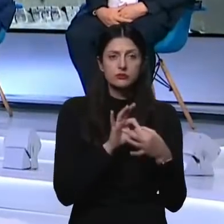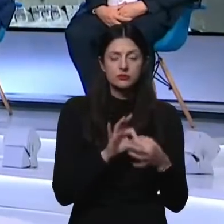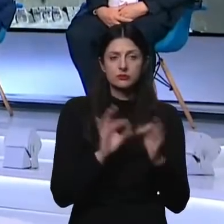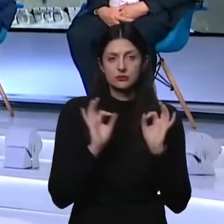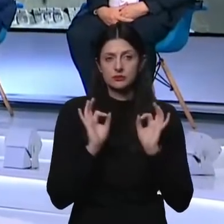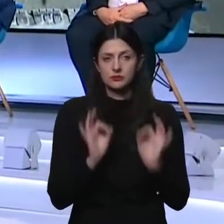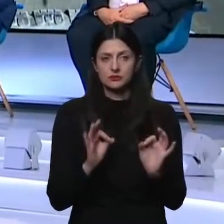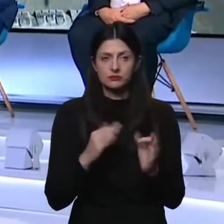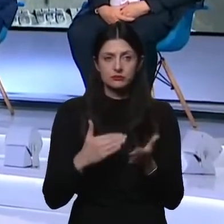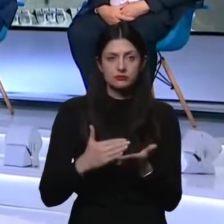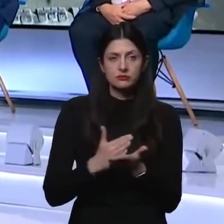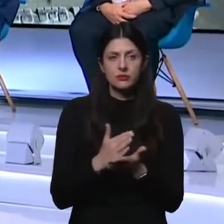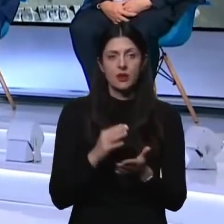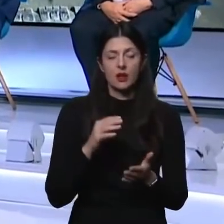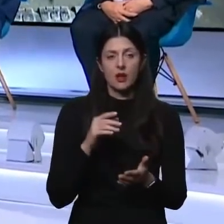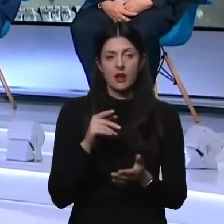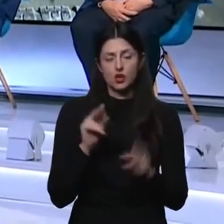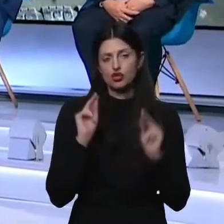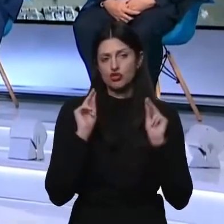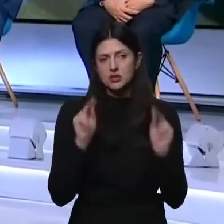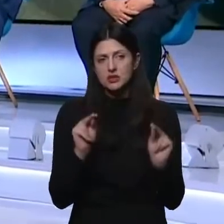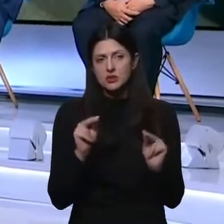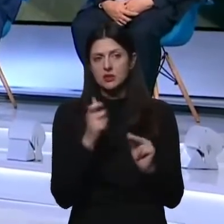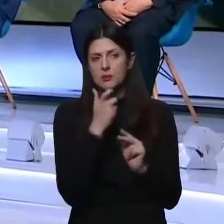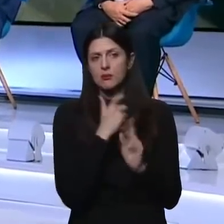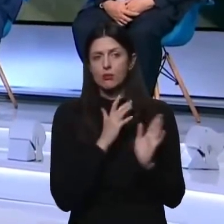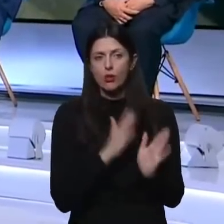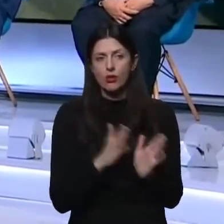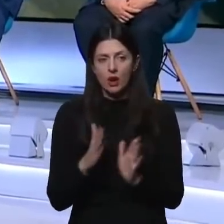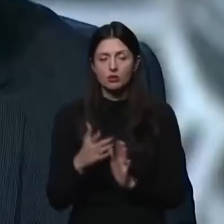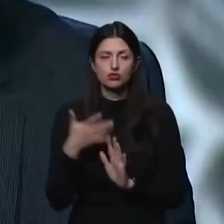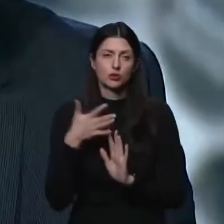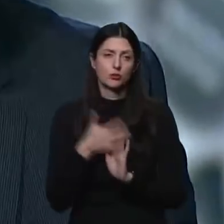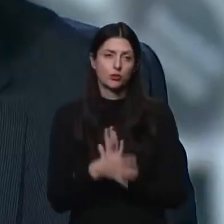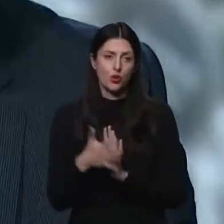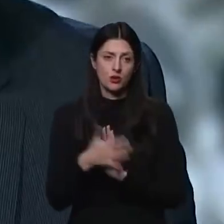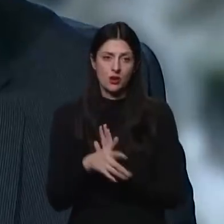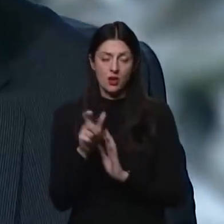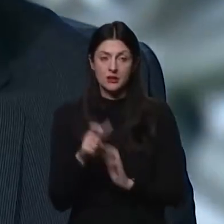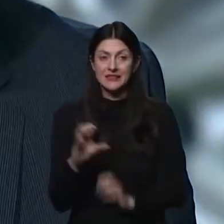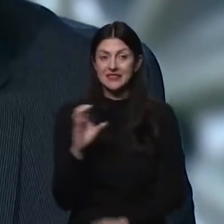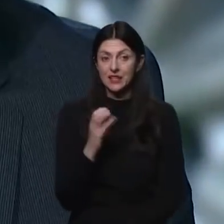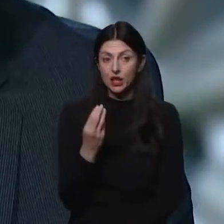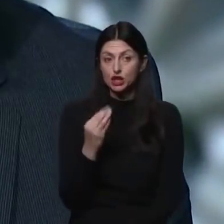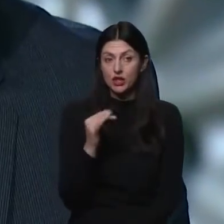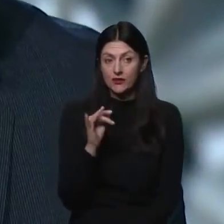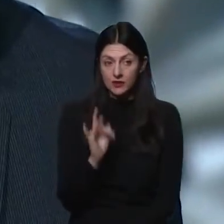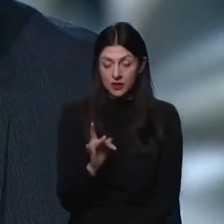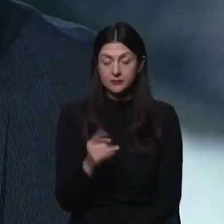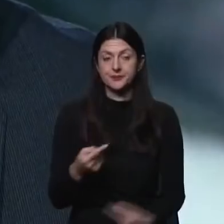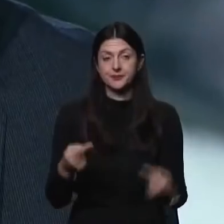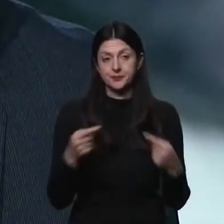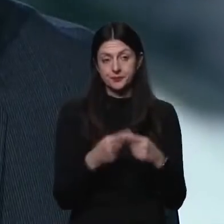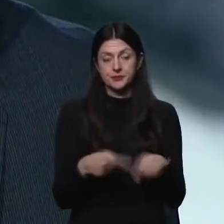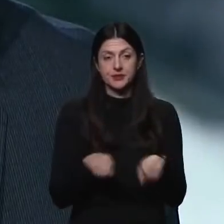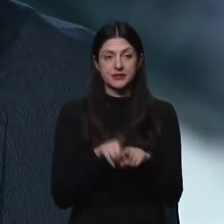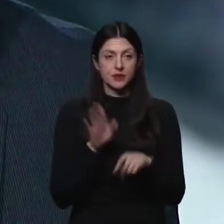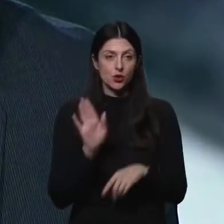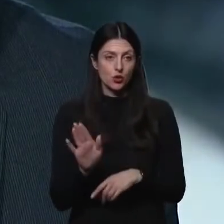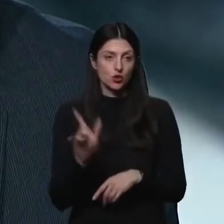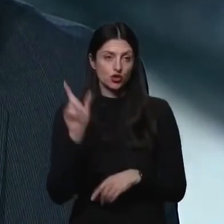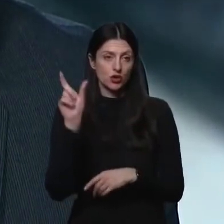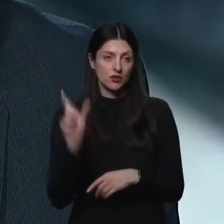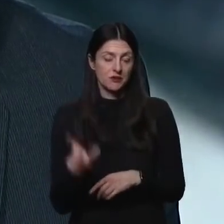они честны, порядочны и понятны. Вот Сергей Шефир именно такой человек. Поэтому